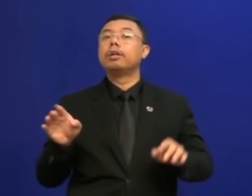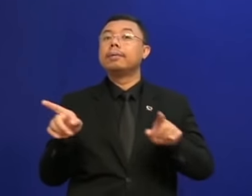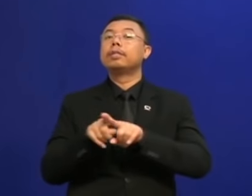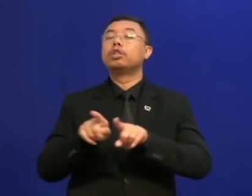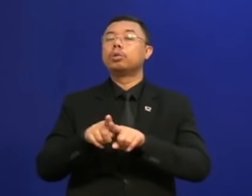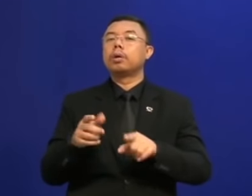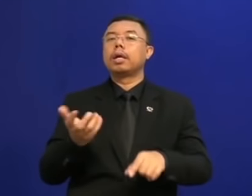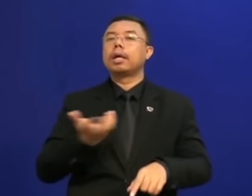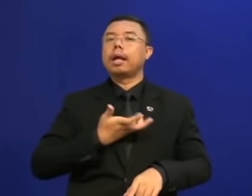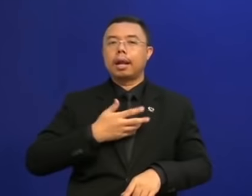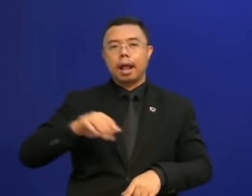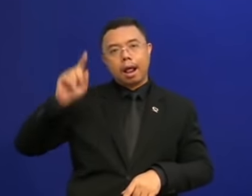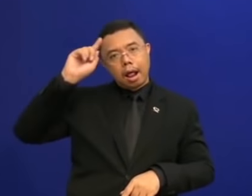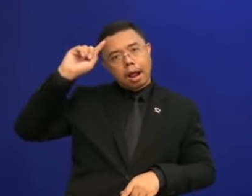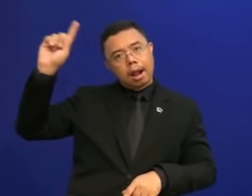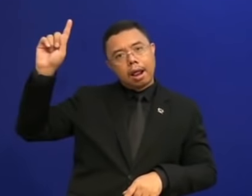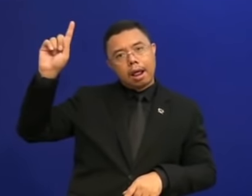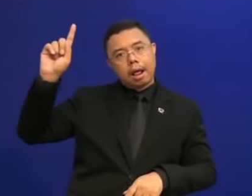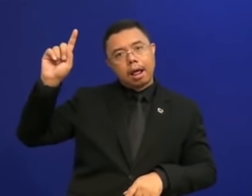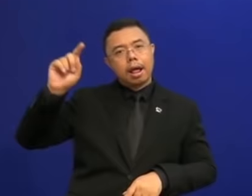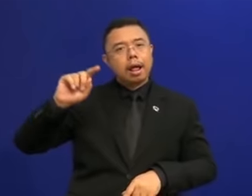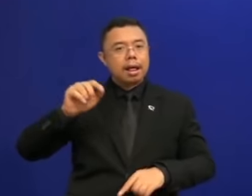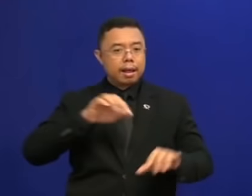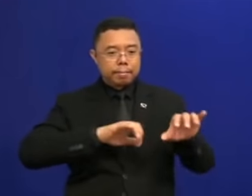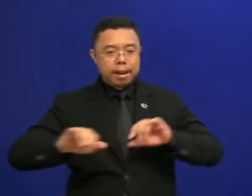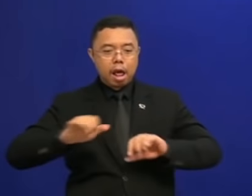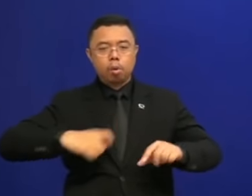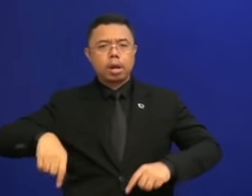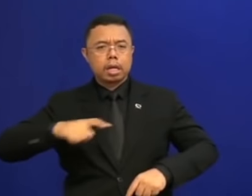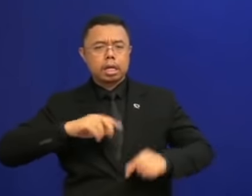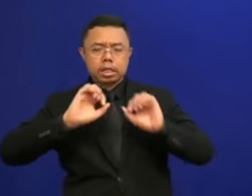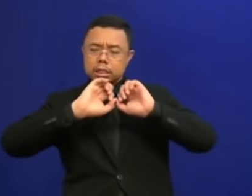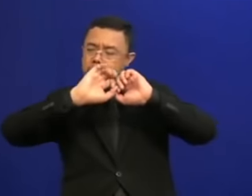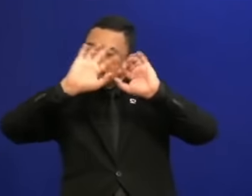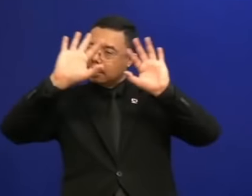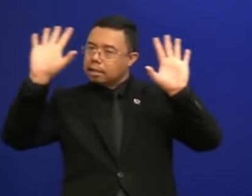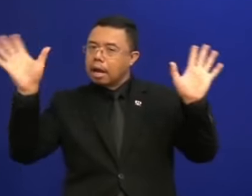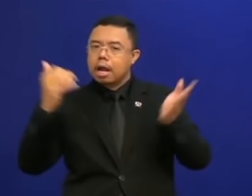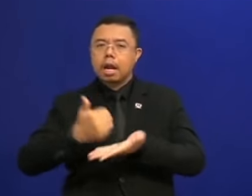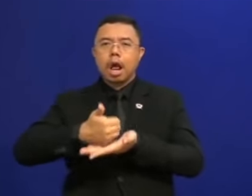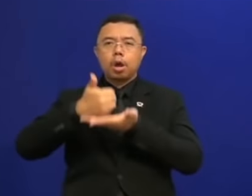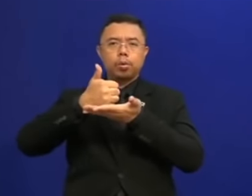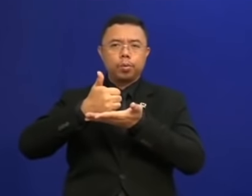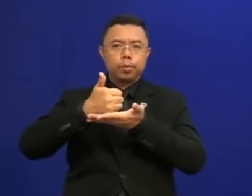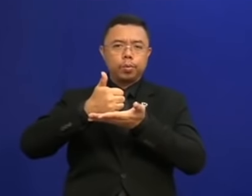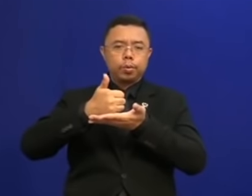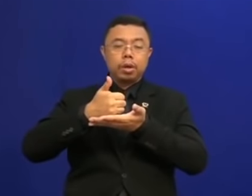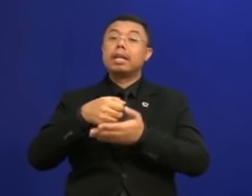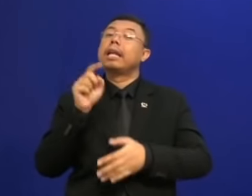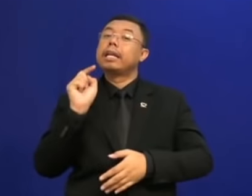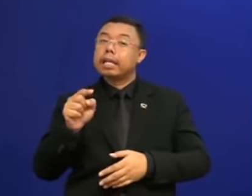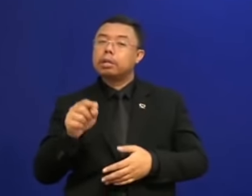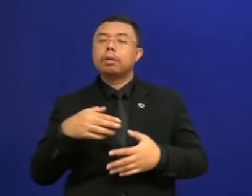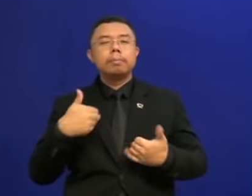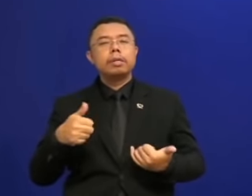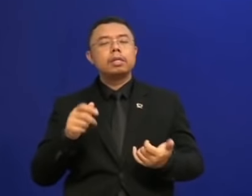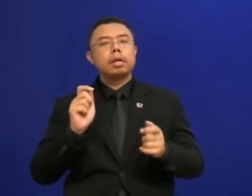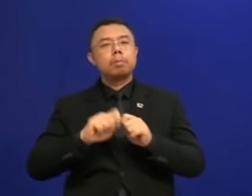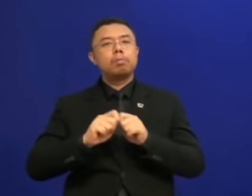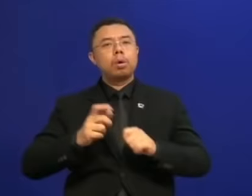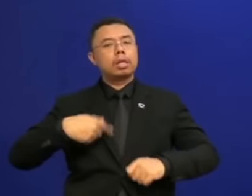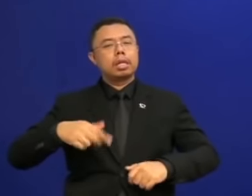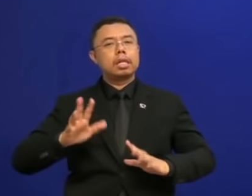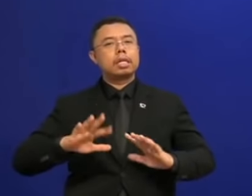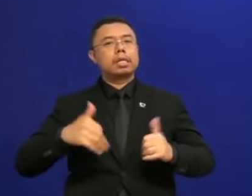sesuai kehendak Allah. Kelakuan kita menjadi cemerlang dan agung. Dan itu yang bisa